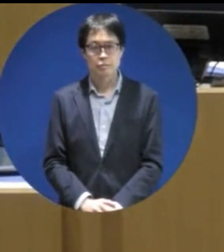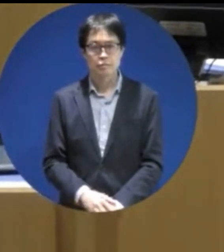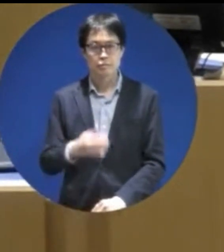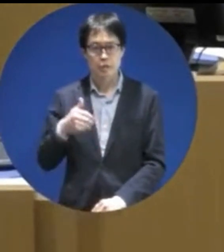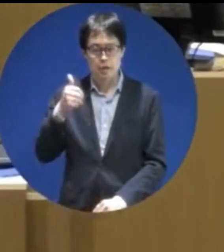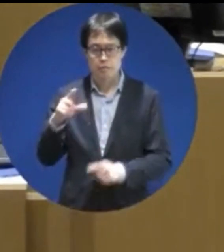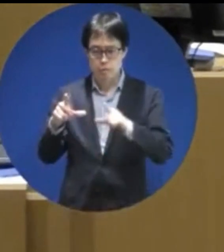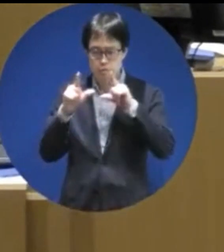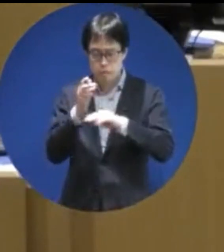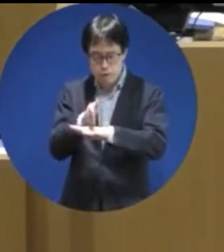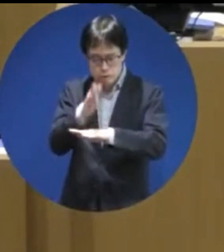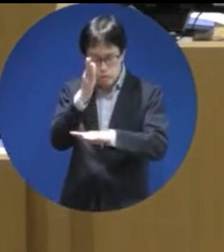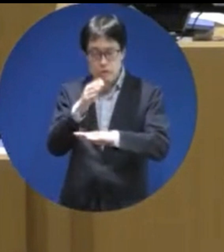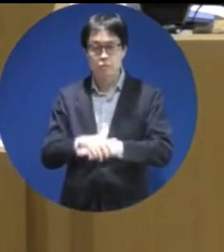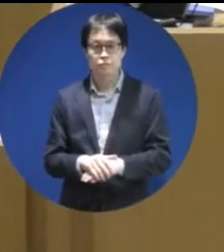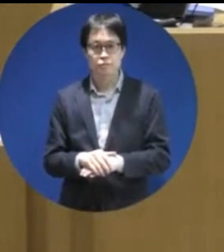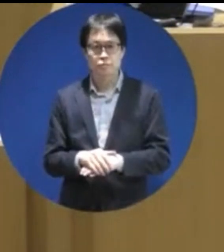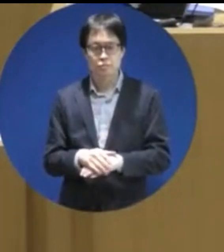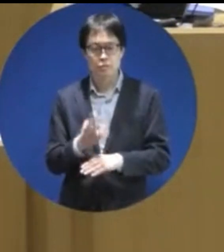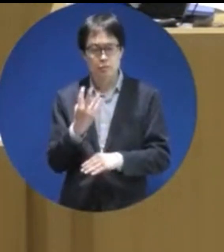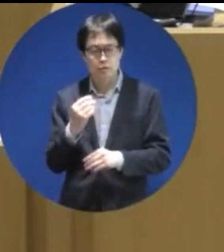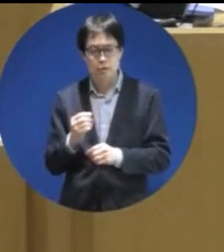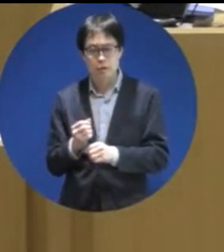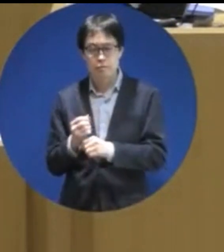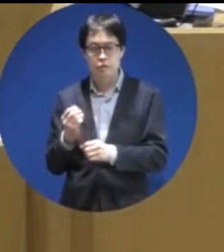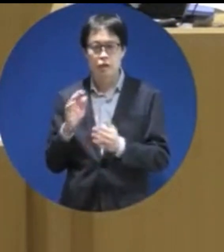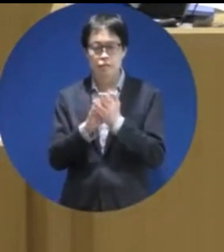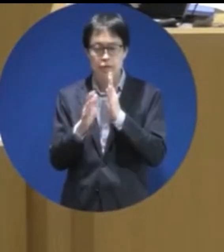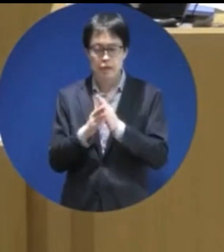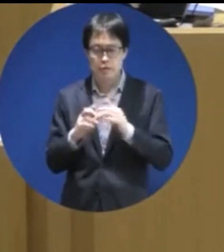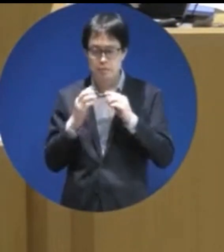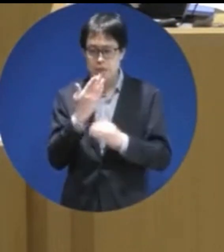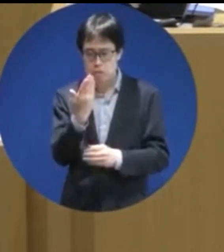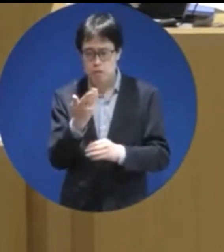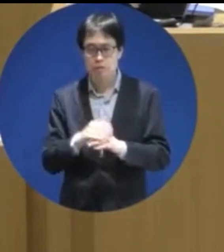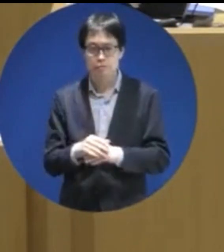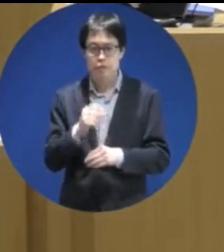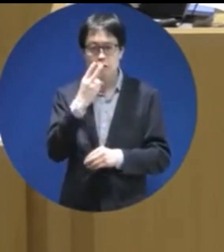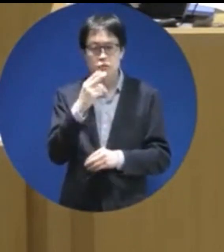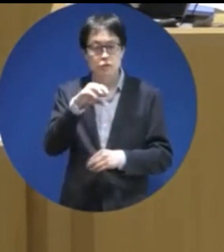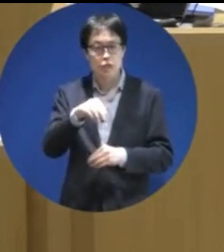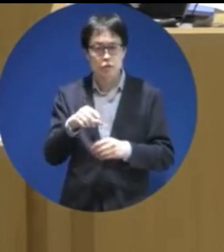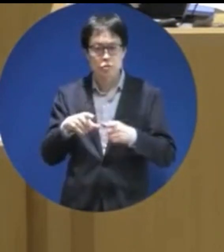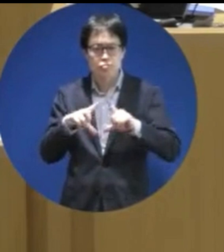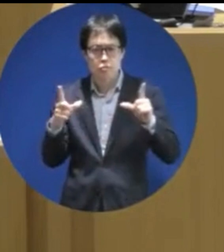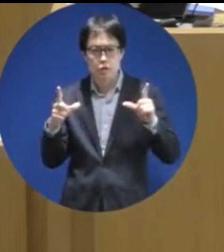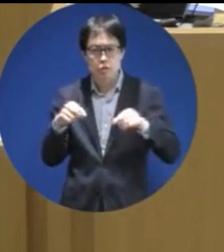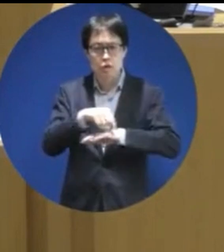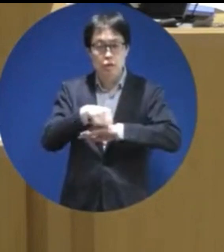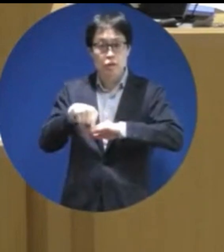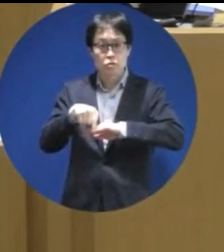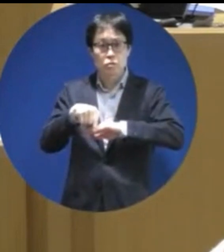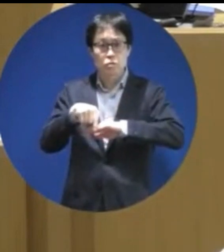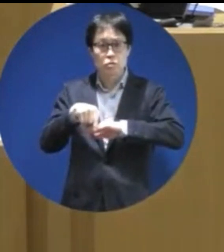区長、答弁ありがとうございました。何点か再質問させていただきます。喫煙所の増設の計画が